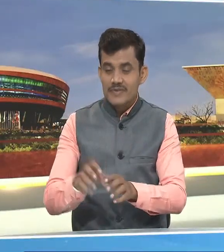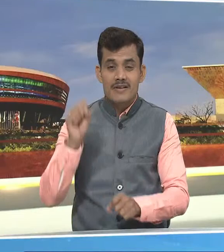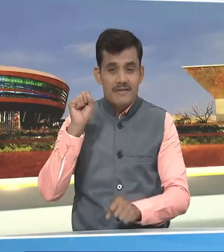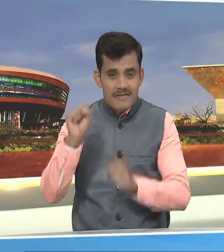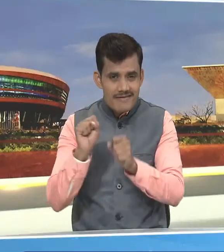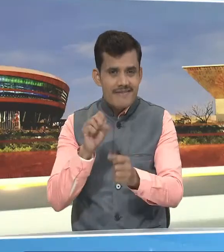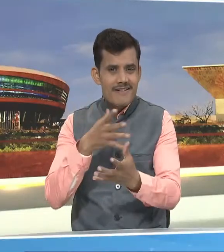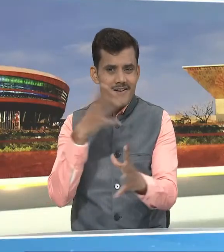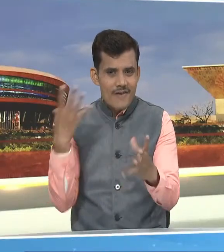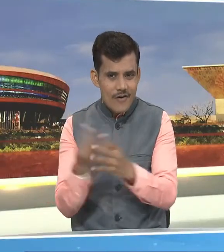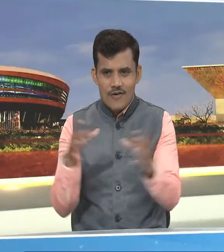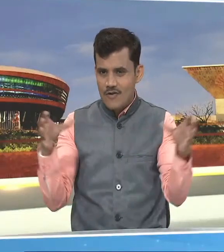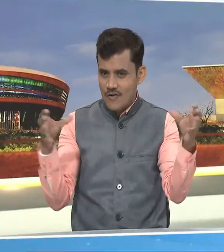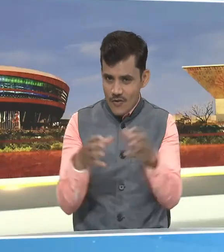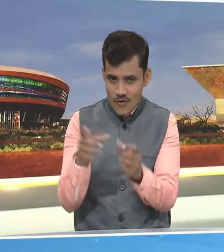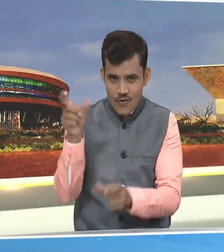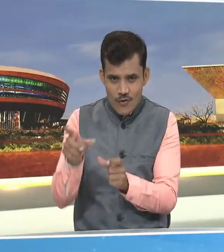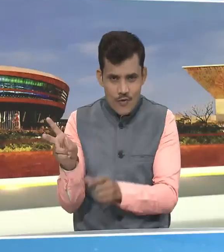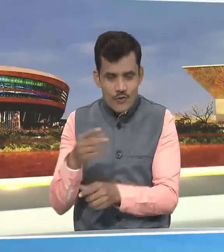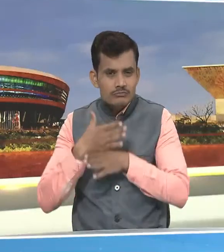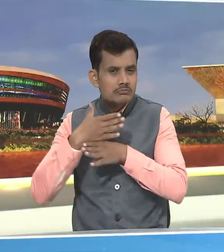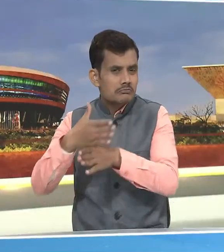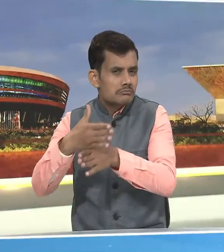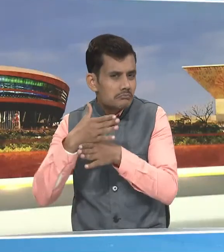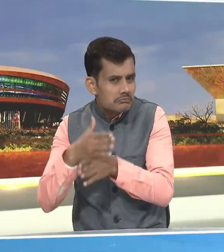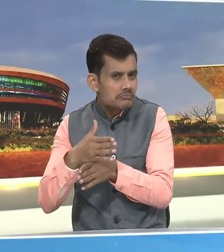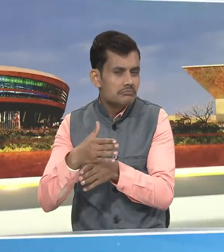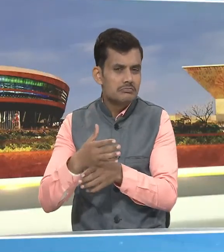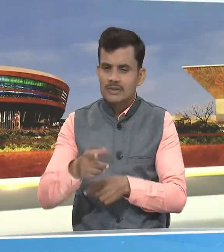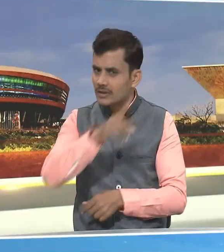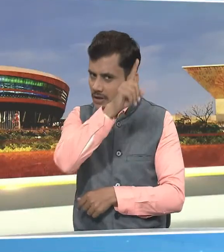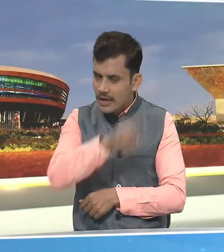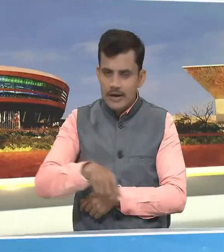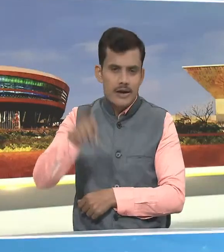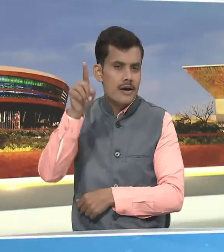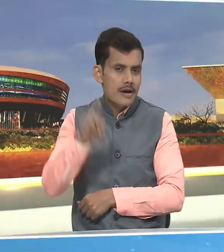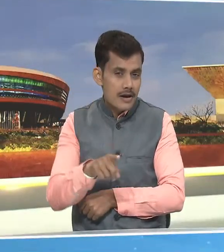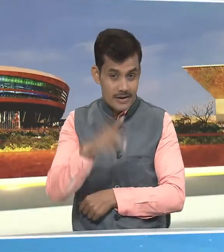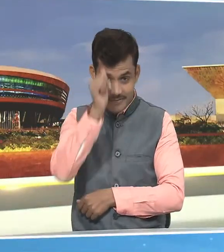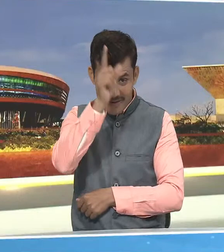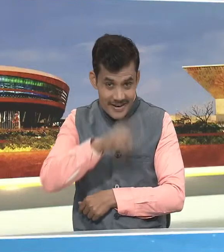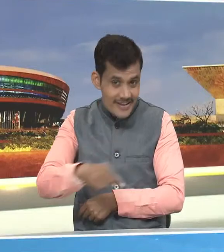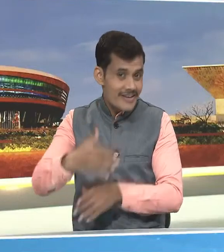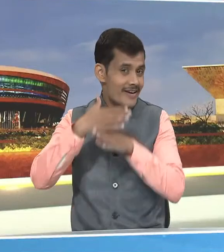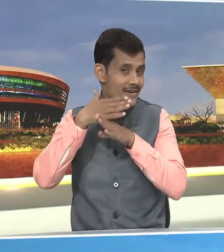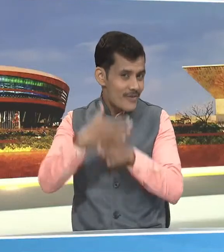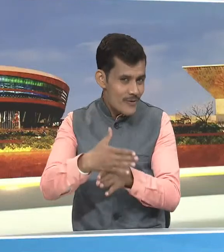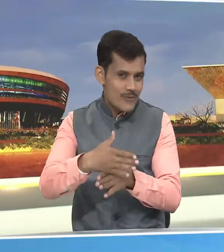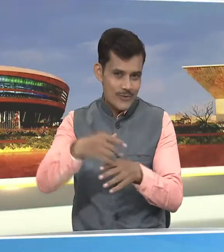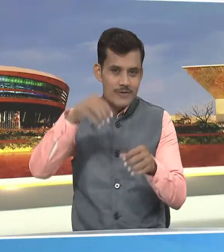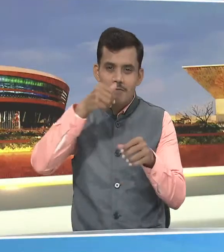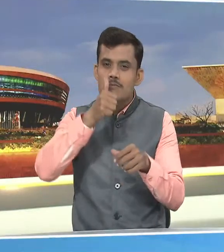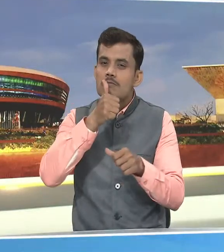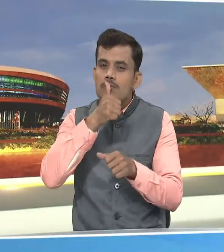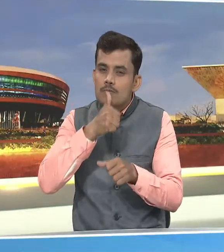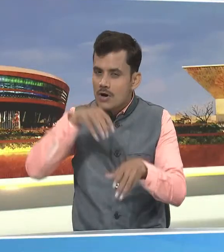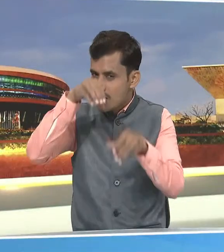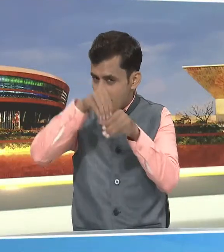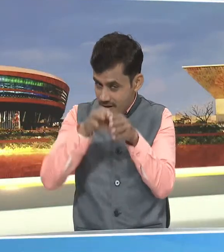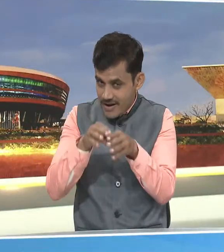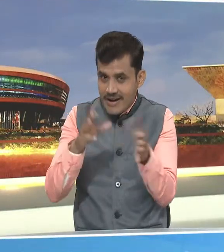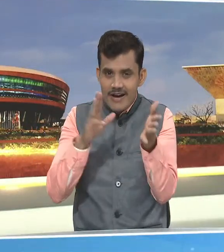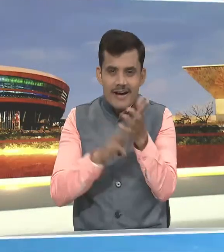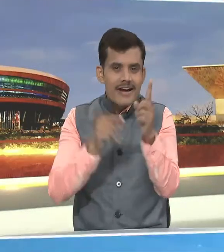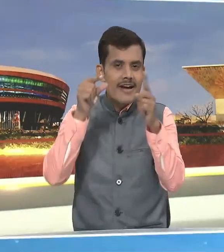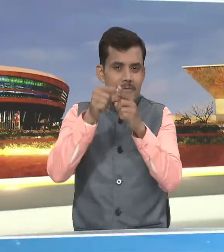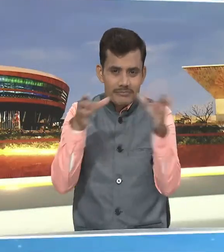को दूसरों के साथ साझा करना यह बिल्कुल गलत है देखिए राष्ट्रीय सुरक्षा का भी सवाल है और हम सब पार्लियामेंटेरियन है